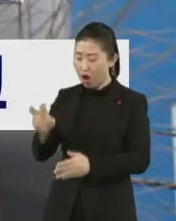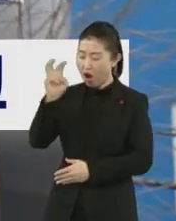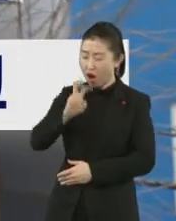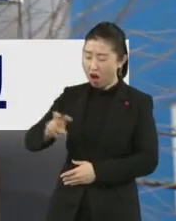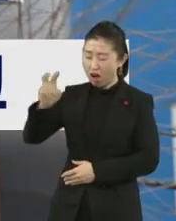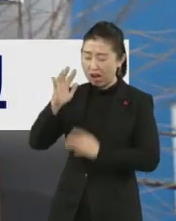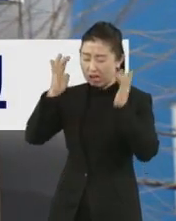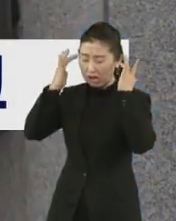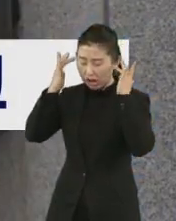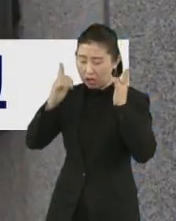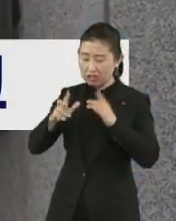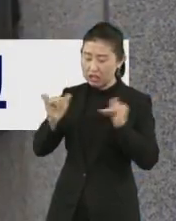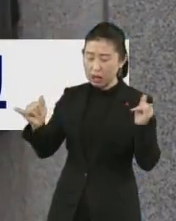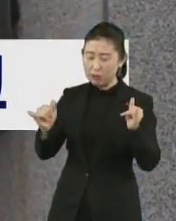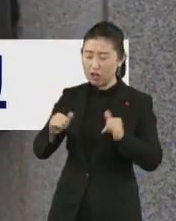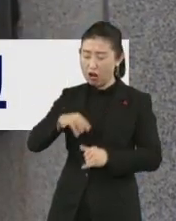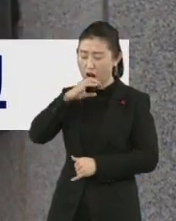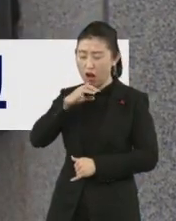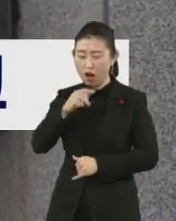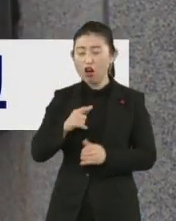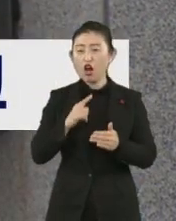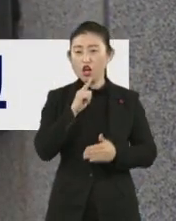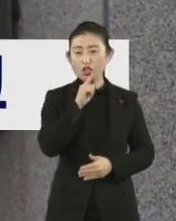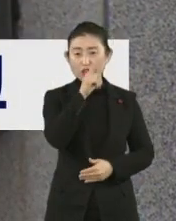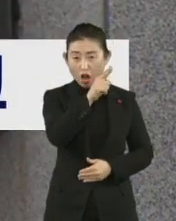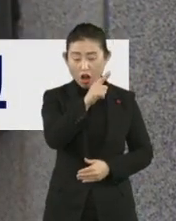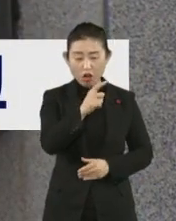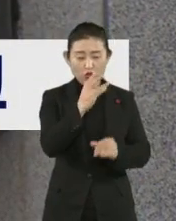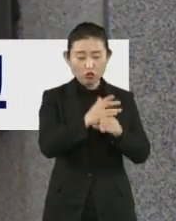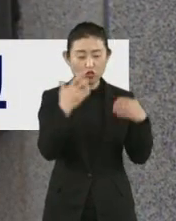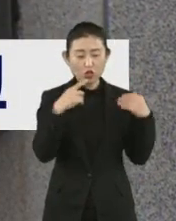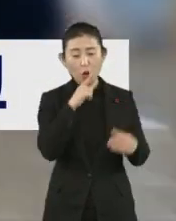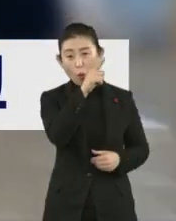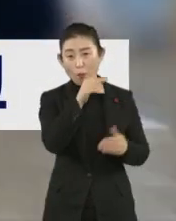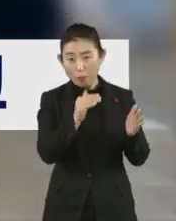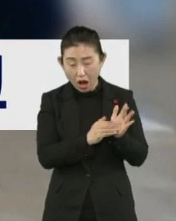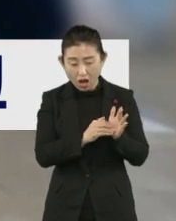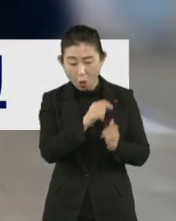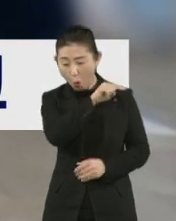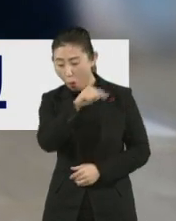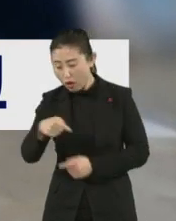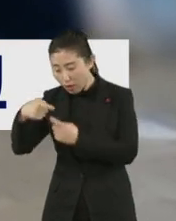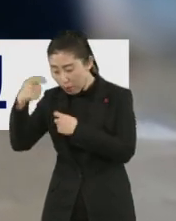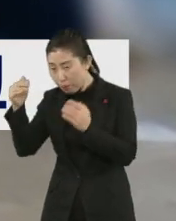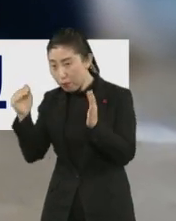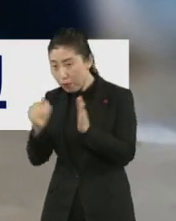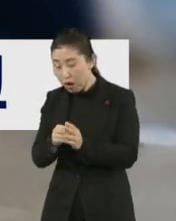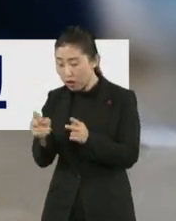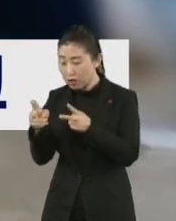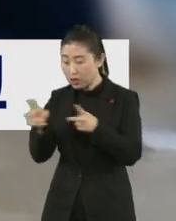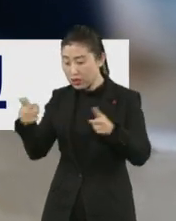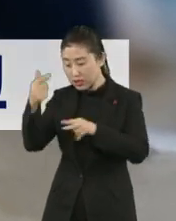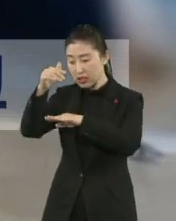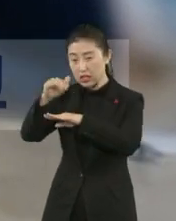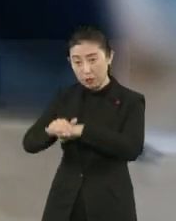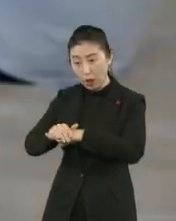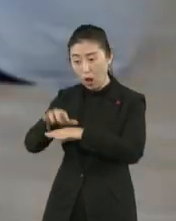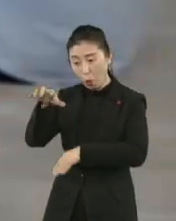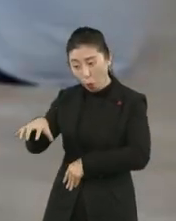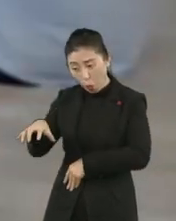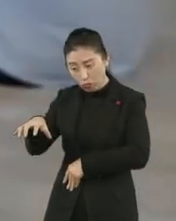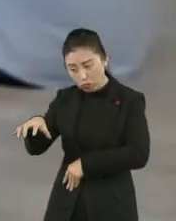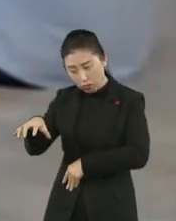들린다는 주민 신고가 빗발치자 되던 중구청이 현장을 나간 겁니다 2층 예배당을 점검 햇던 구청 관계자는